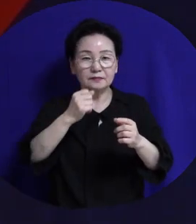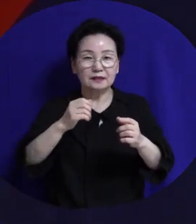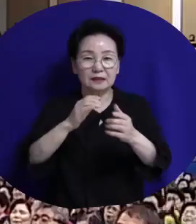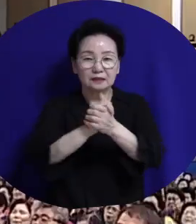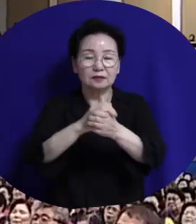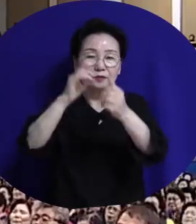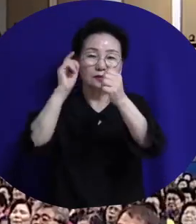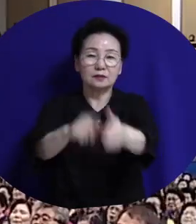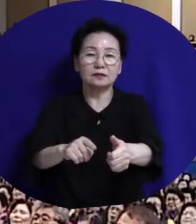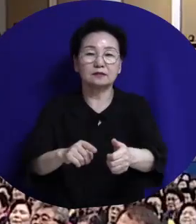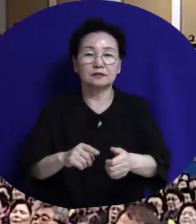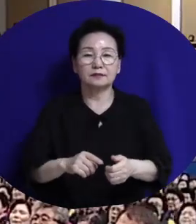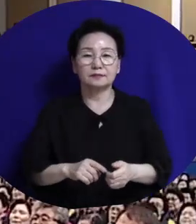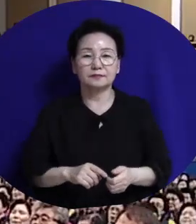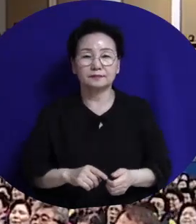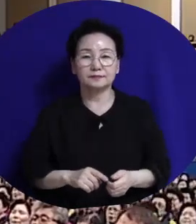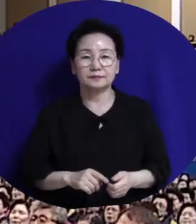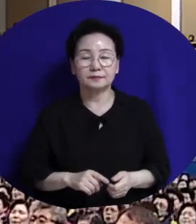의식적으로.